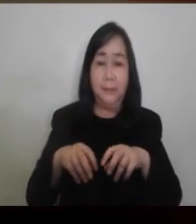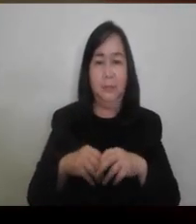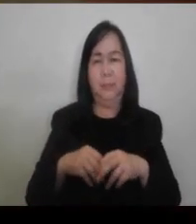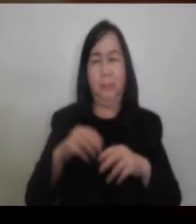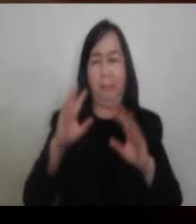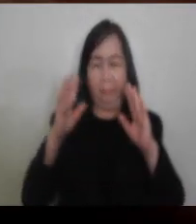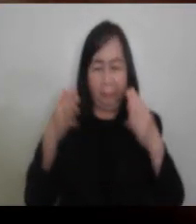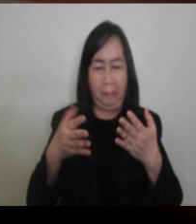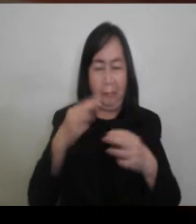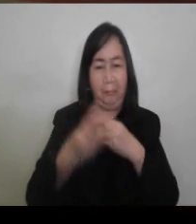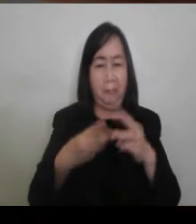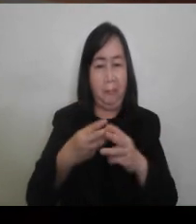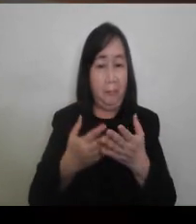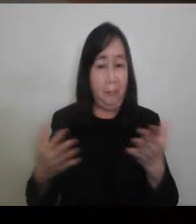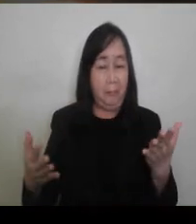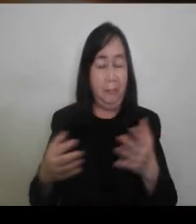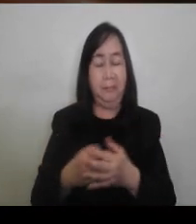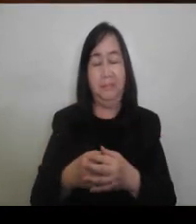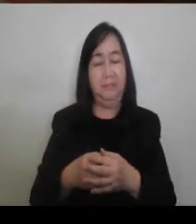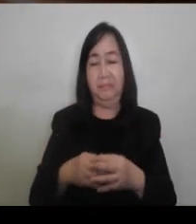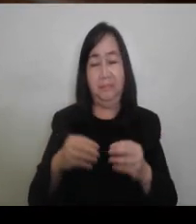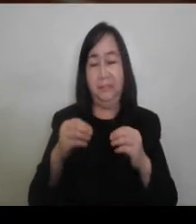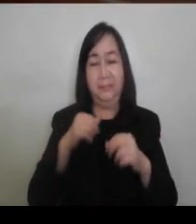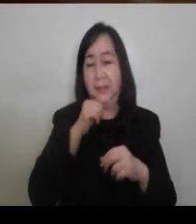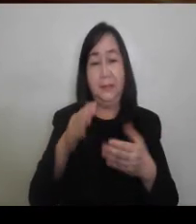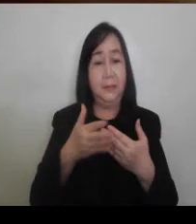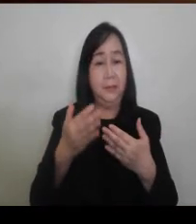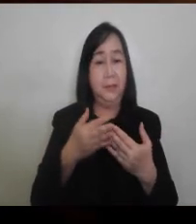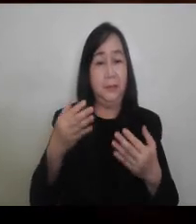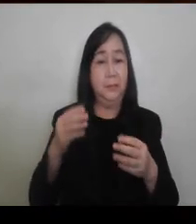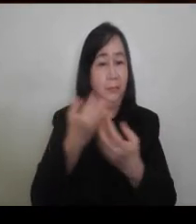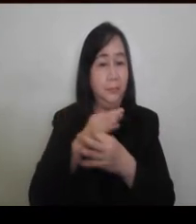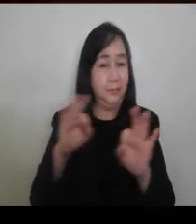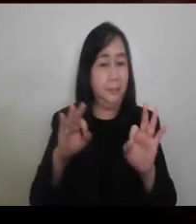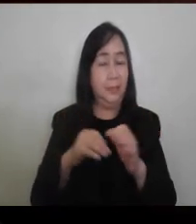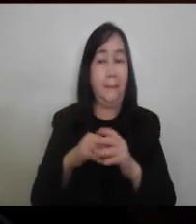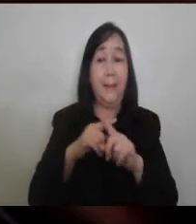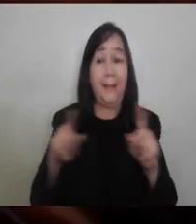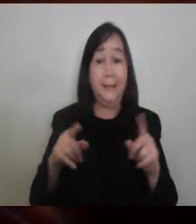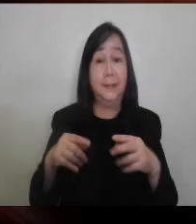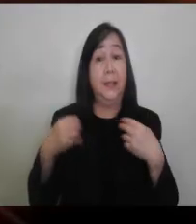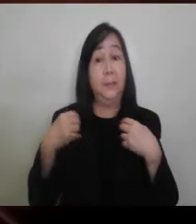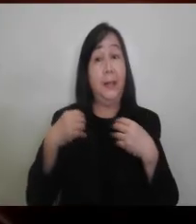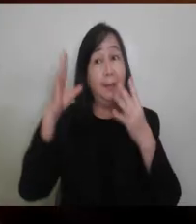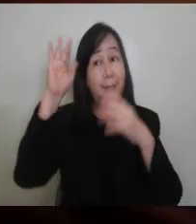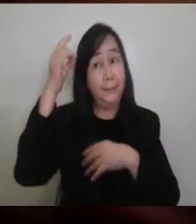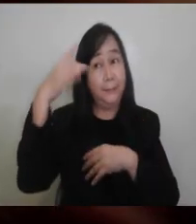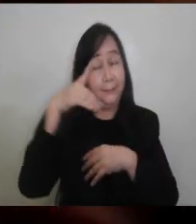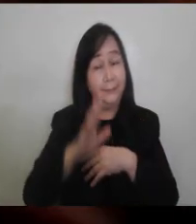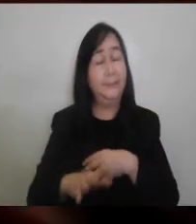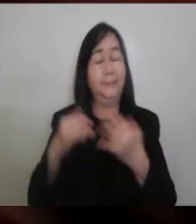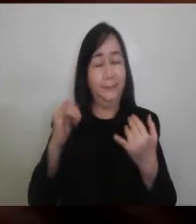o makamundong bagay. Mas mahihirapan tayong makalaya. Ngunit ang biyaya ng Diyos ang ating